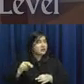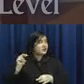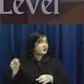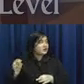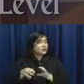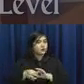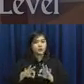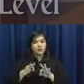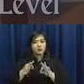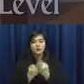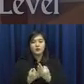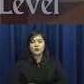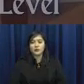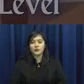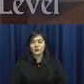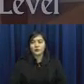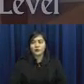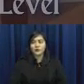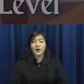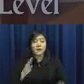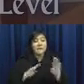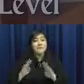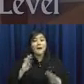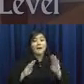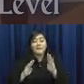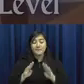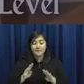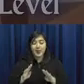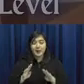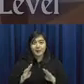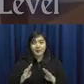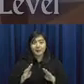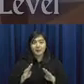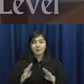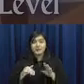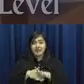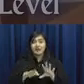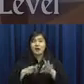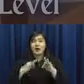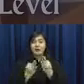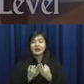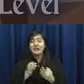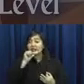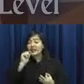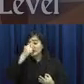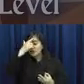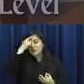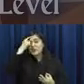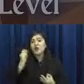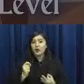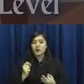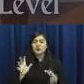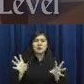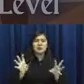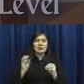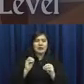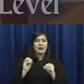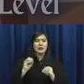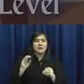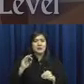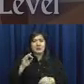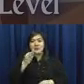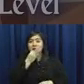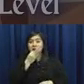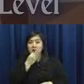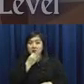ng tahanan eh. Hindi nabuntis ang ating mga anak o hindi yan nagkakaroon ng boyfriend dahil walang bigas ang